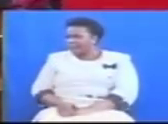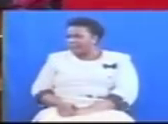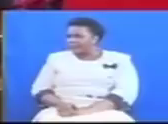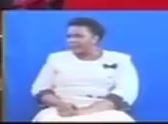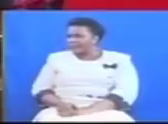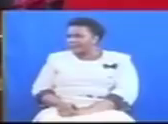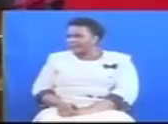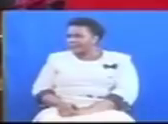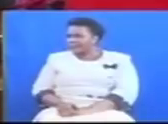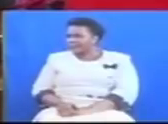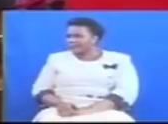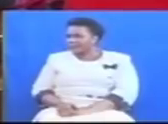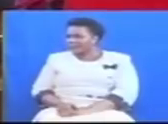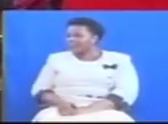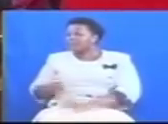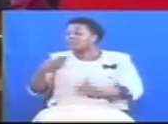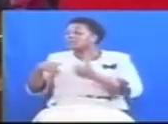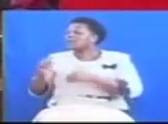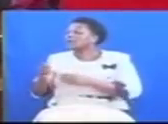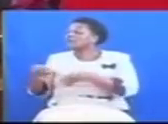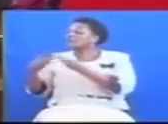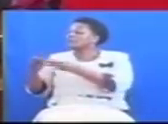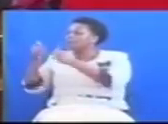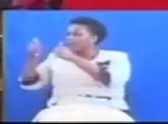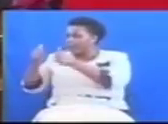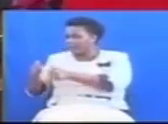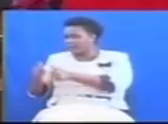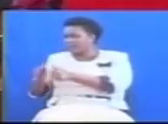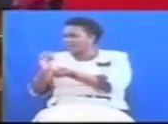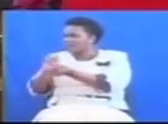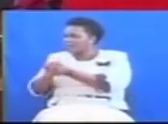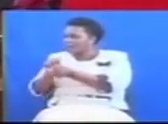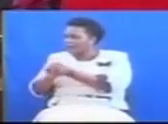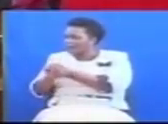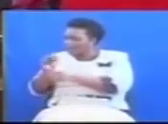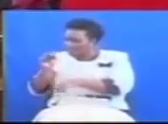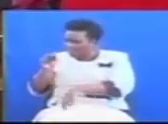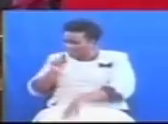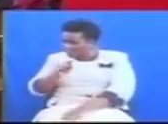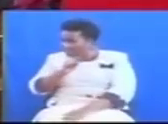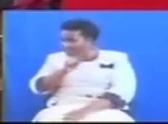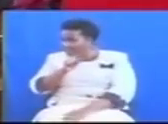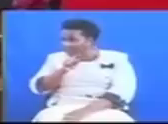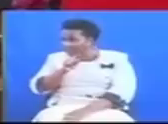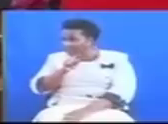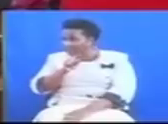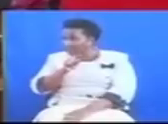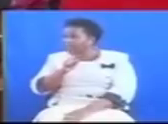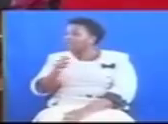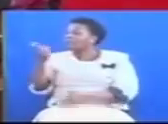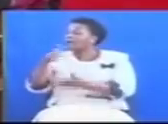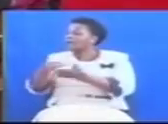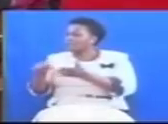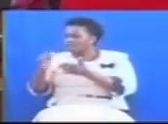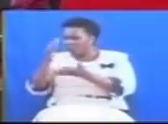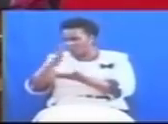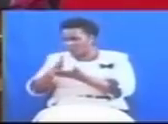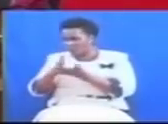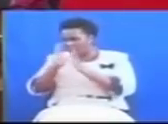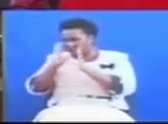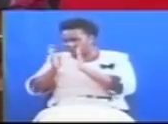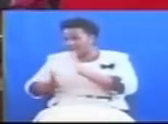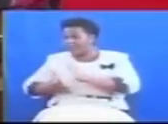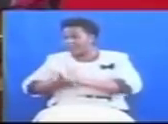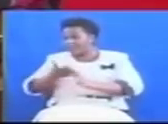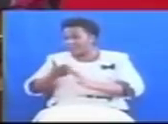wananchi wake, nimwaahidi tu kwamba hili swala kwa kweli, kwa kuwa amesema na yeye na sisi tumepokea pongezi, malipo yameanza kwa wakazi wa maeneo